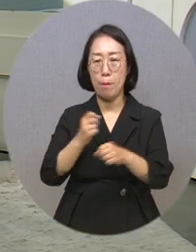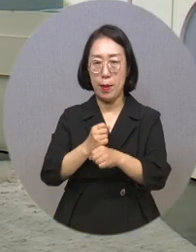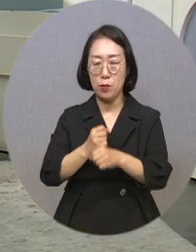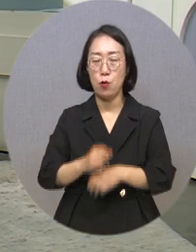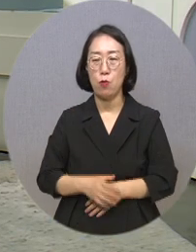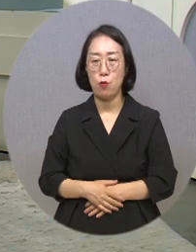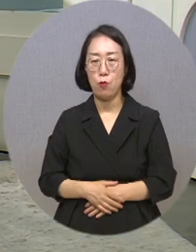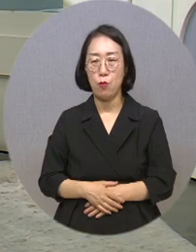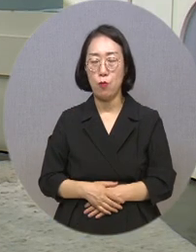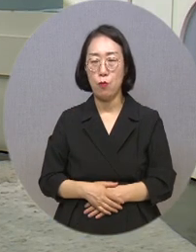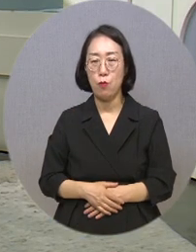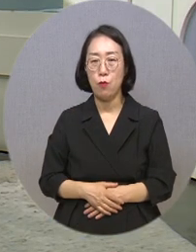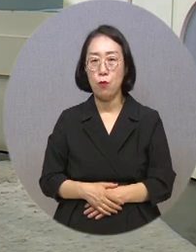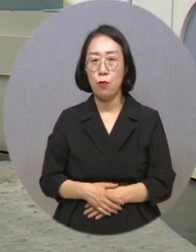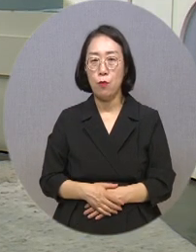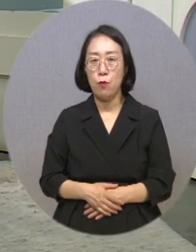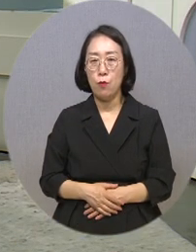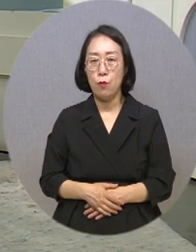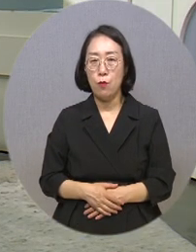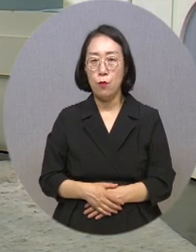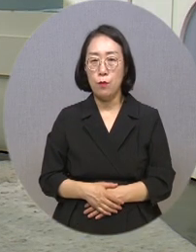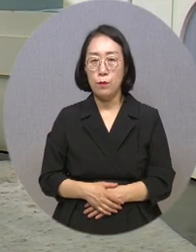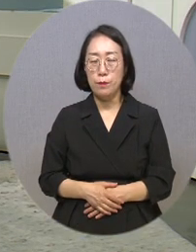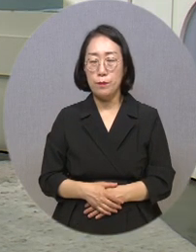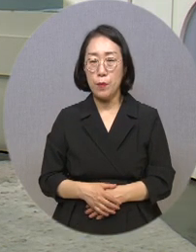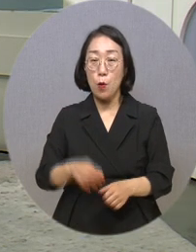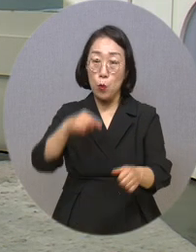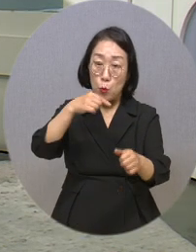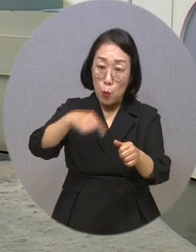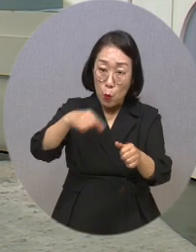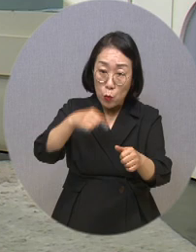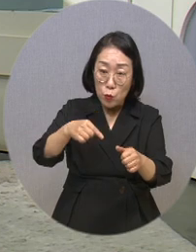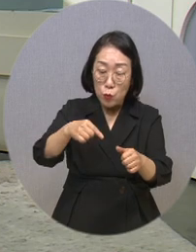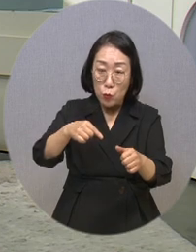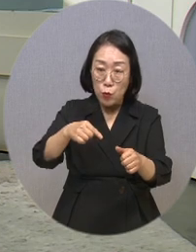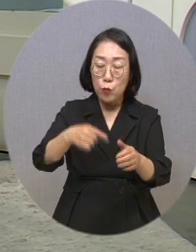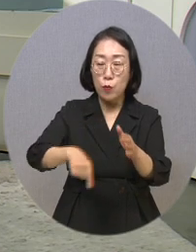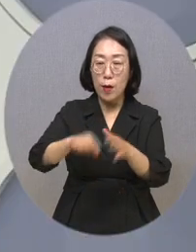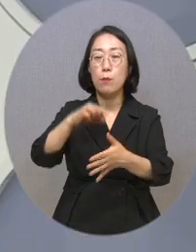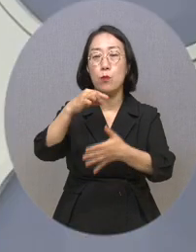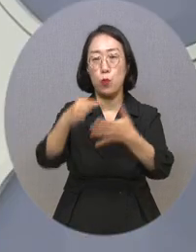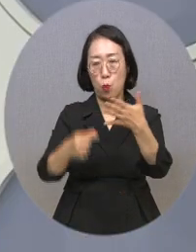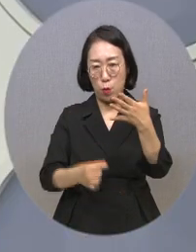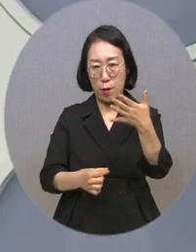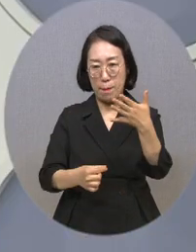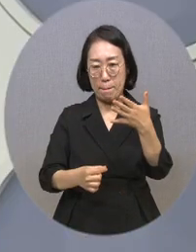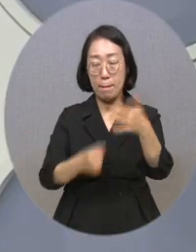게 무슨 그 교육을 위한 것도 프로그램을 저희가 받아들여서 하자고 제안도